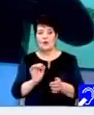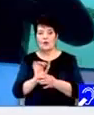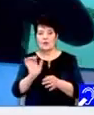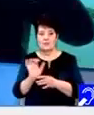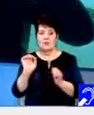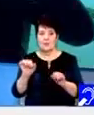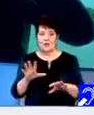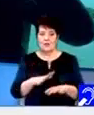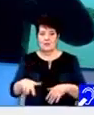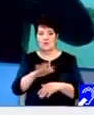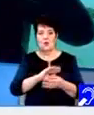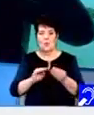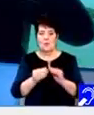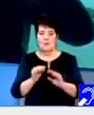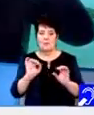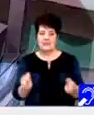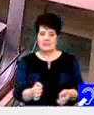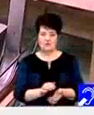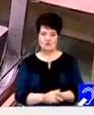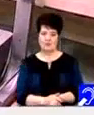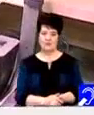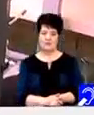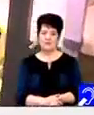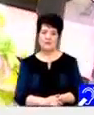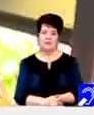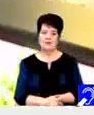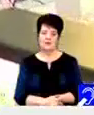cu succes în zone cu probleme de secetă.